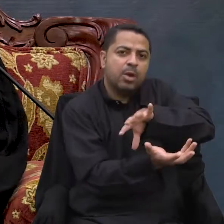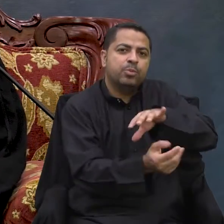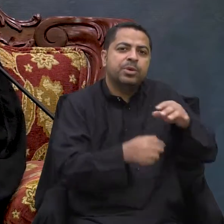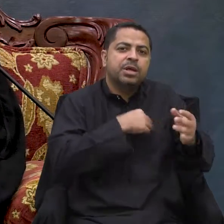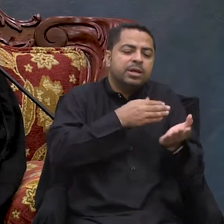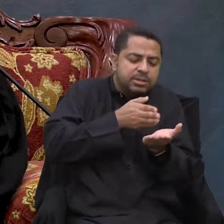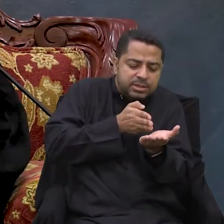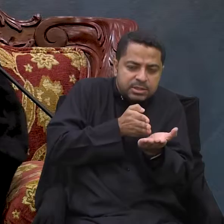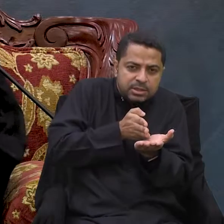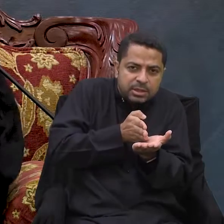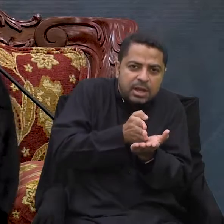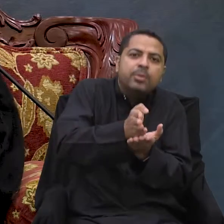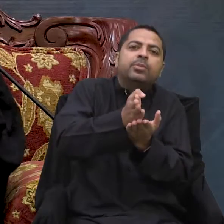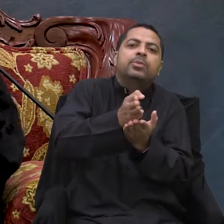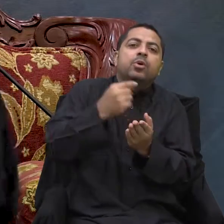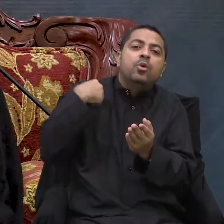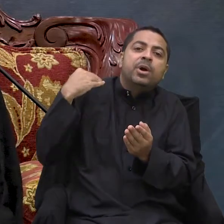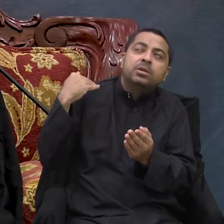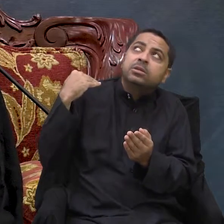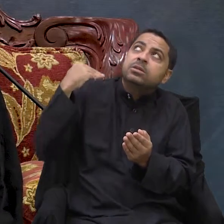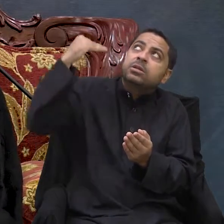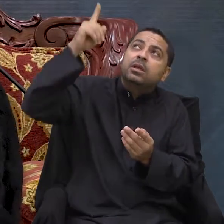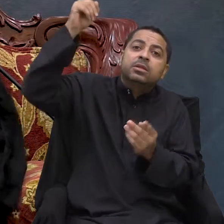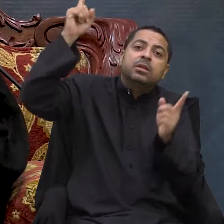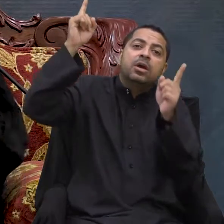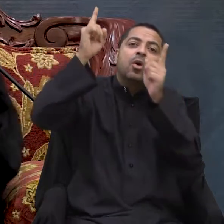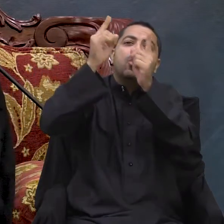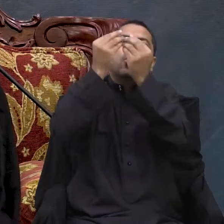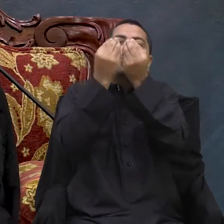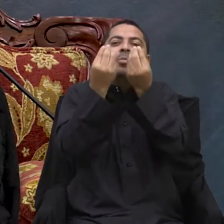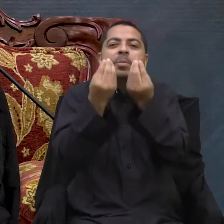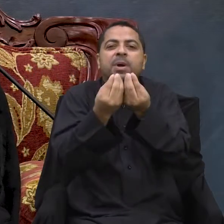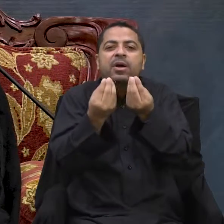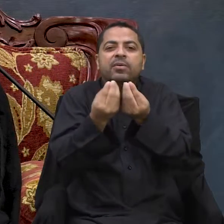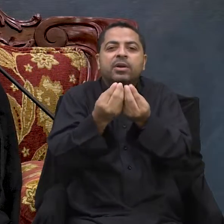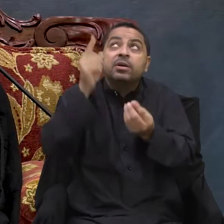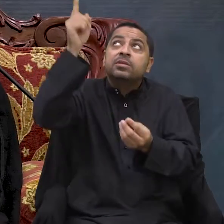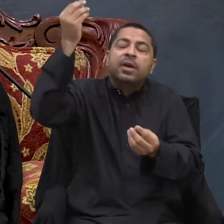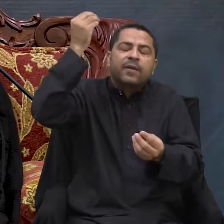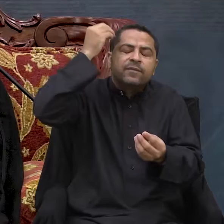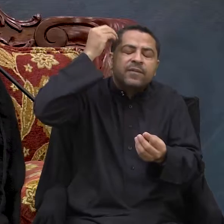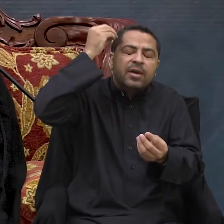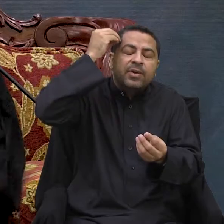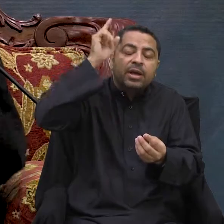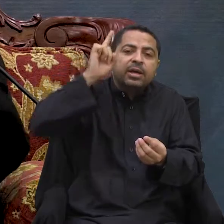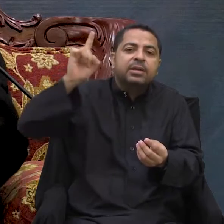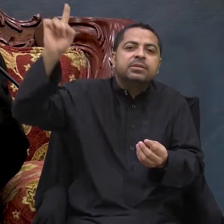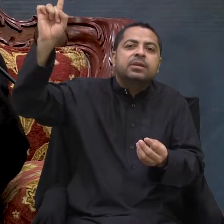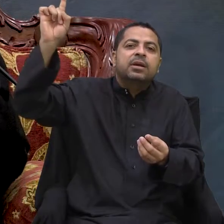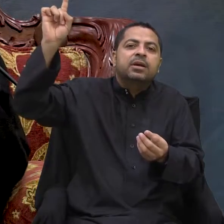ويؤثر فيك ويزيدك قربا من الله، يزيدك معرفة وثقافة،